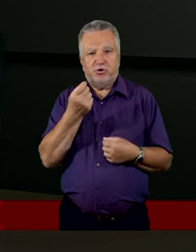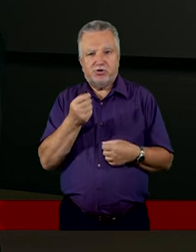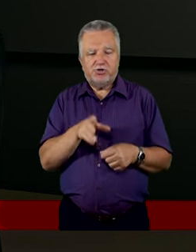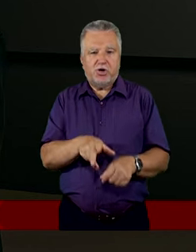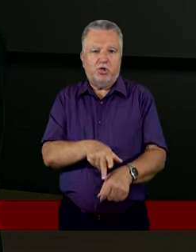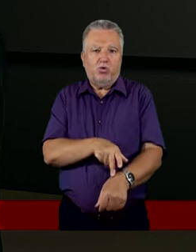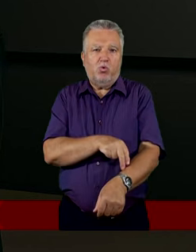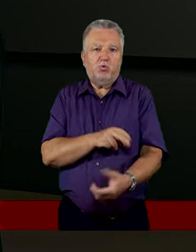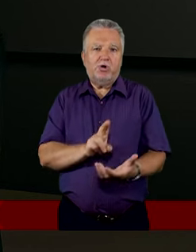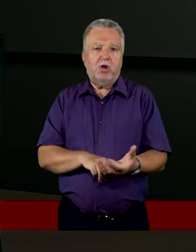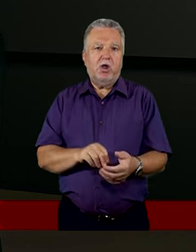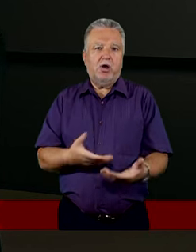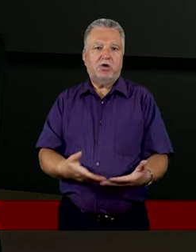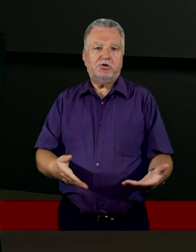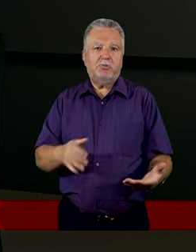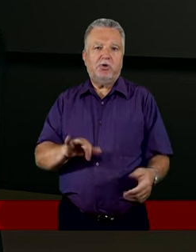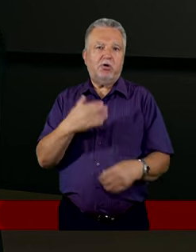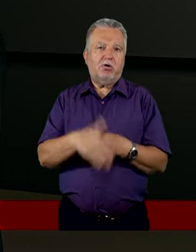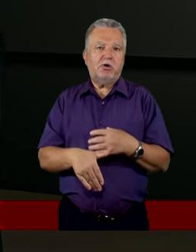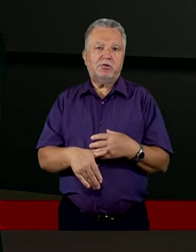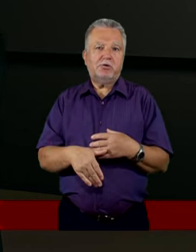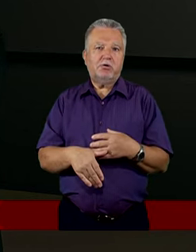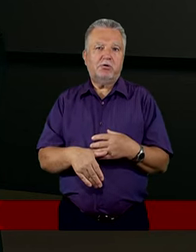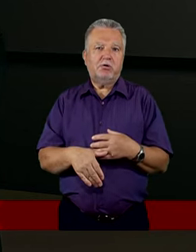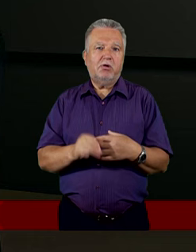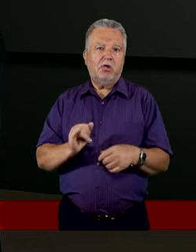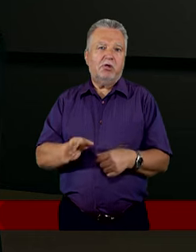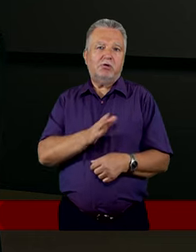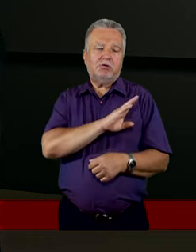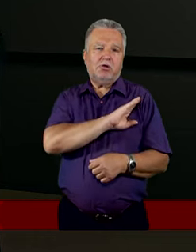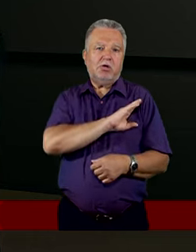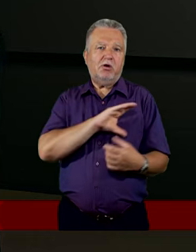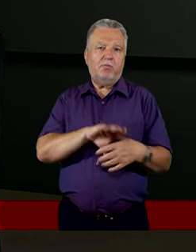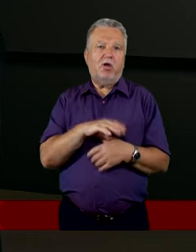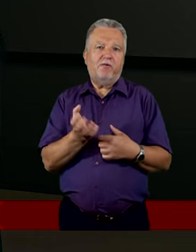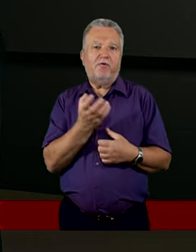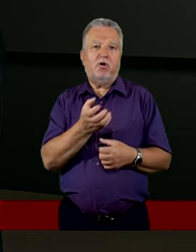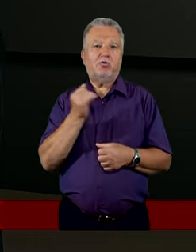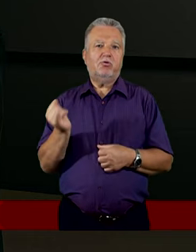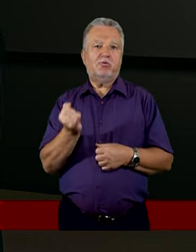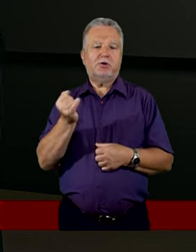ziemi i na tym koniec i zginęli w ogniu wiecznym.